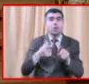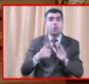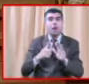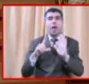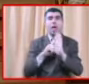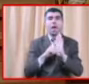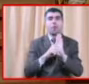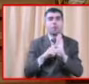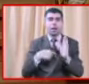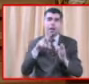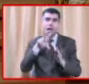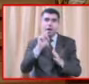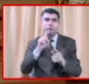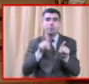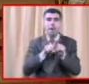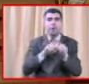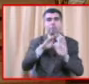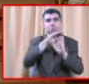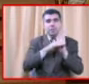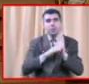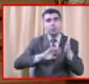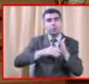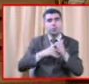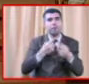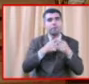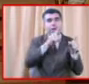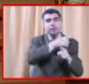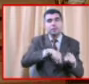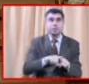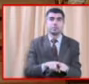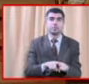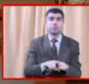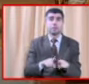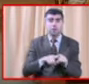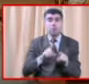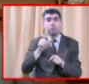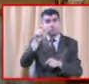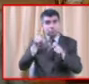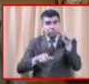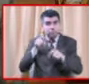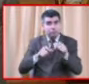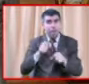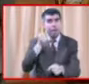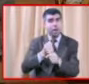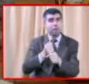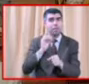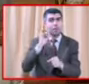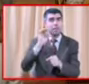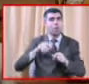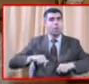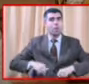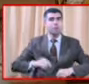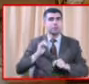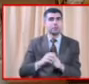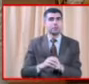مجلس في النظام الداخلي كقطاعات، حيث القطاعات التي تنظم حضور الوزارة.